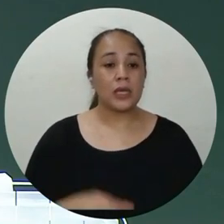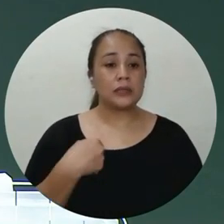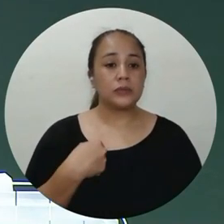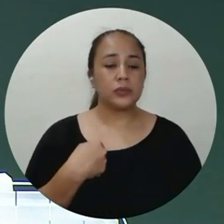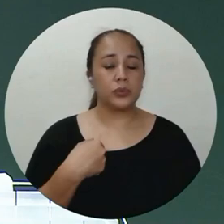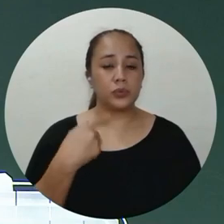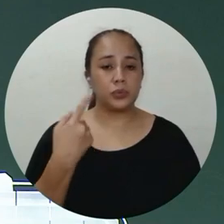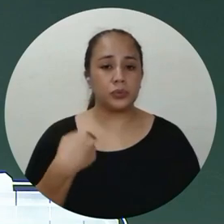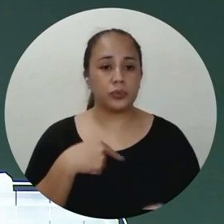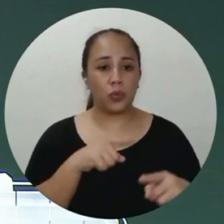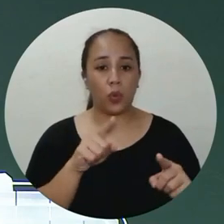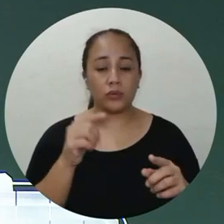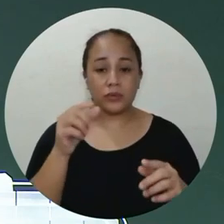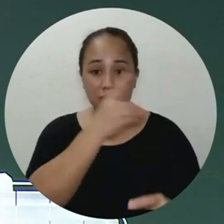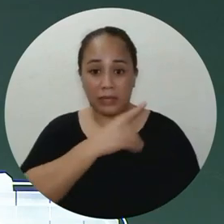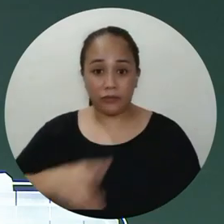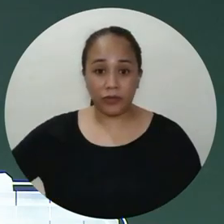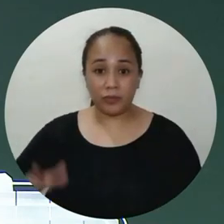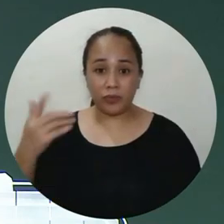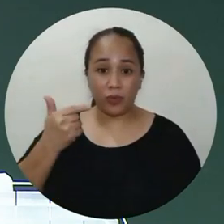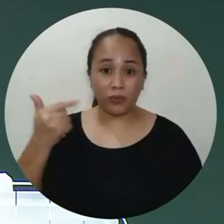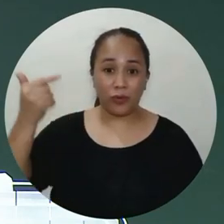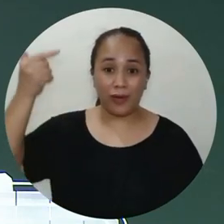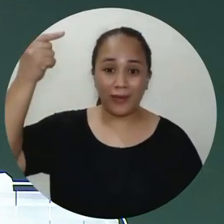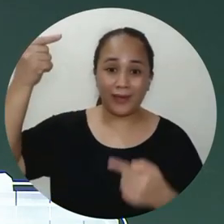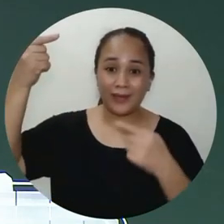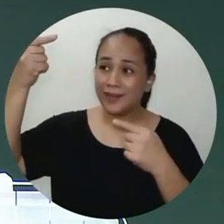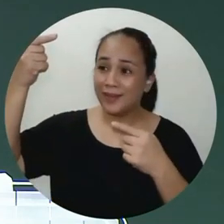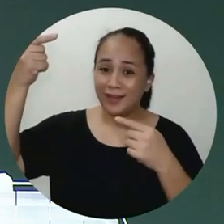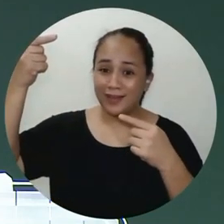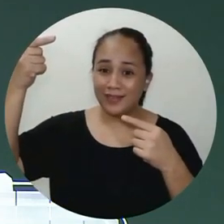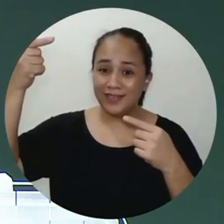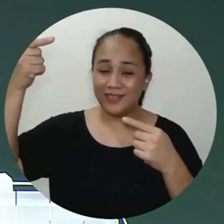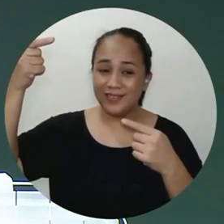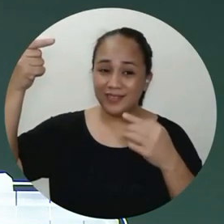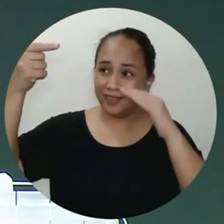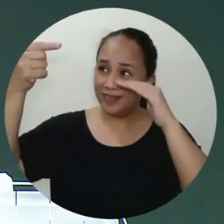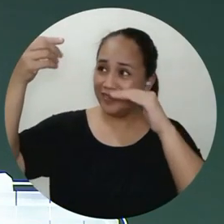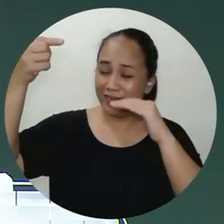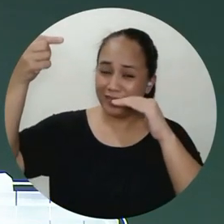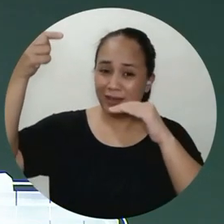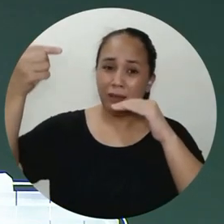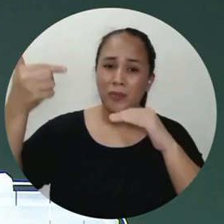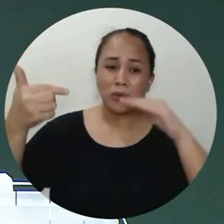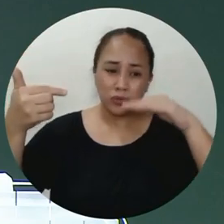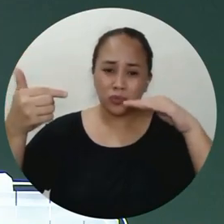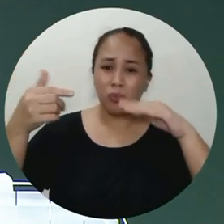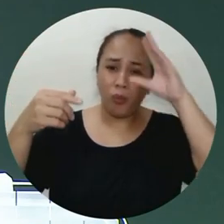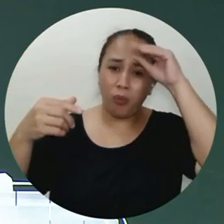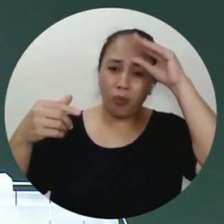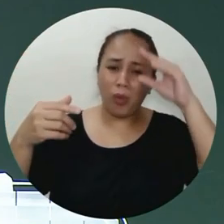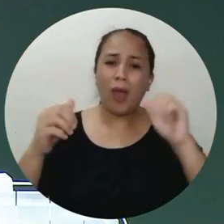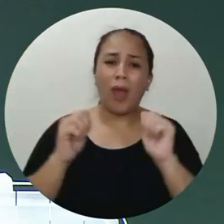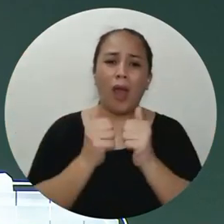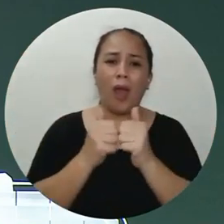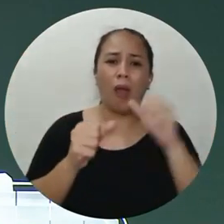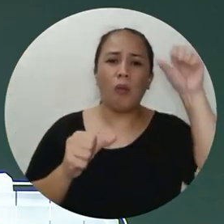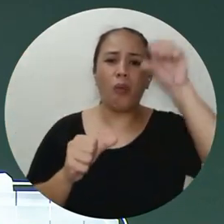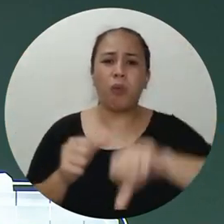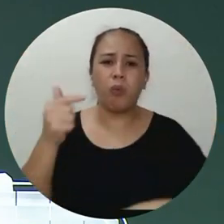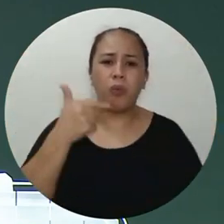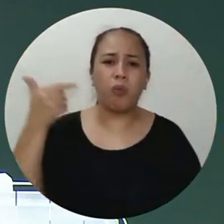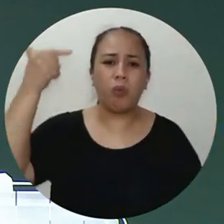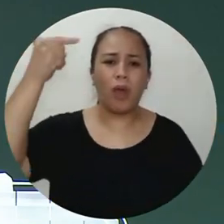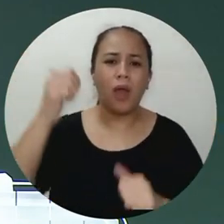Goliath, he was a giant. 근데 다윗이 조그만 소년이 어떻게 이겨요? But the small boy David, how could he have overcome Goliath? 지금 왕도 지금